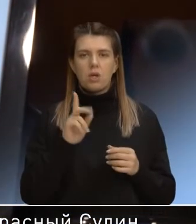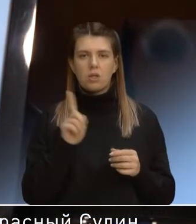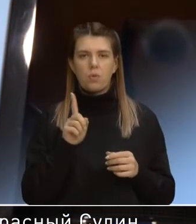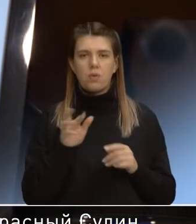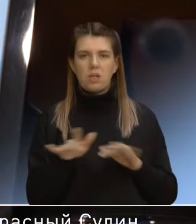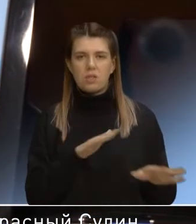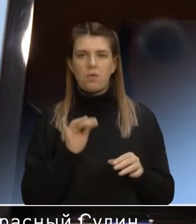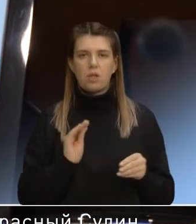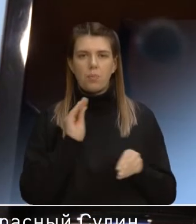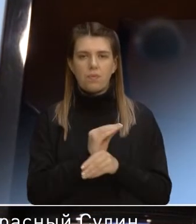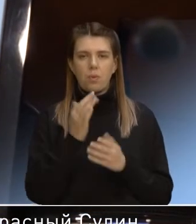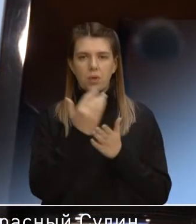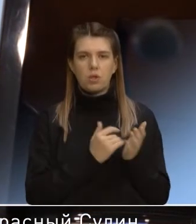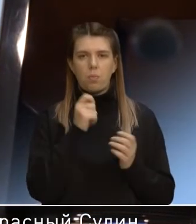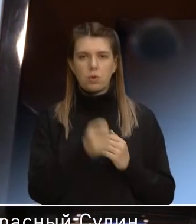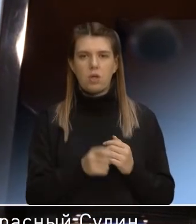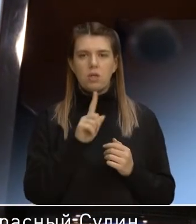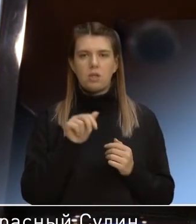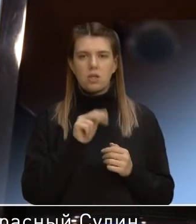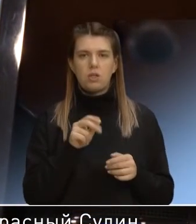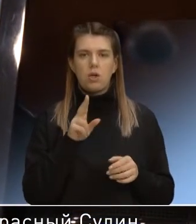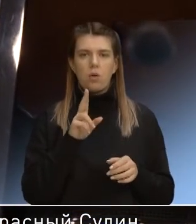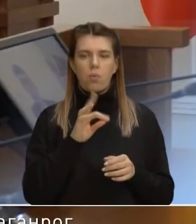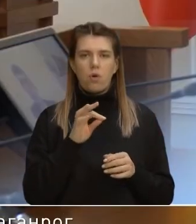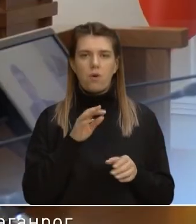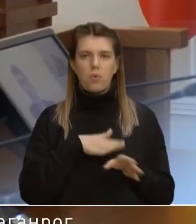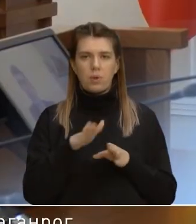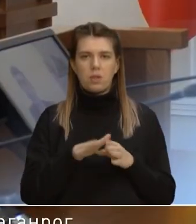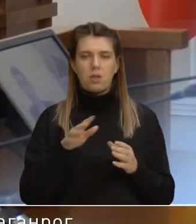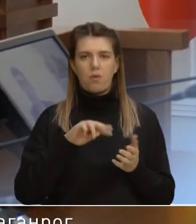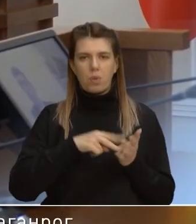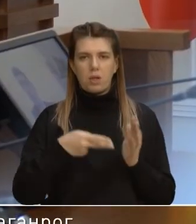конкретным действиям и дополнил перечень поручений задачами по обозначенным направлениям деятельности.